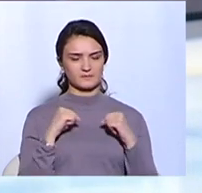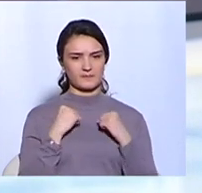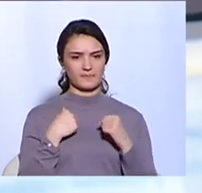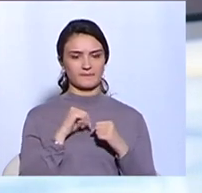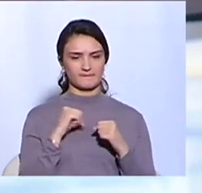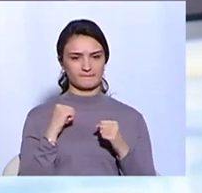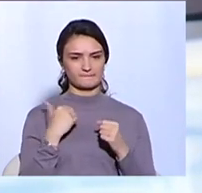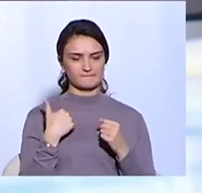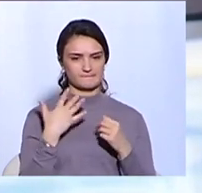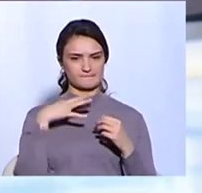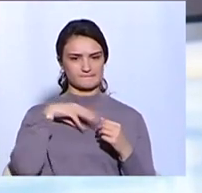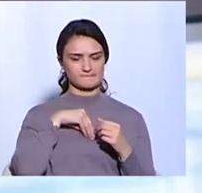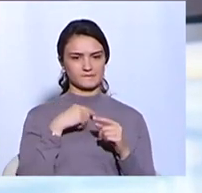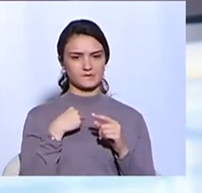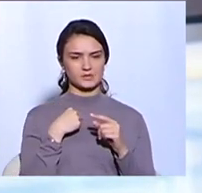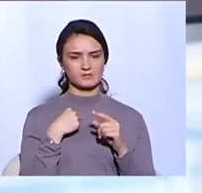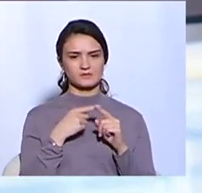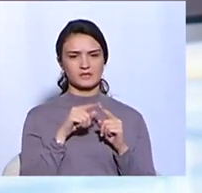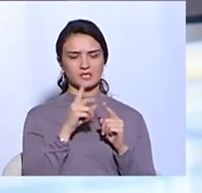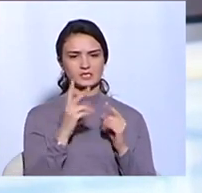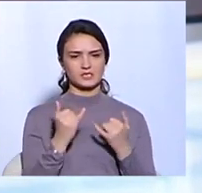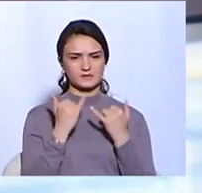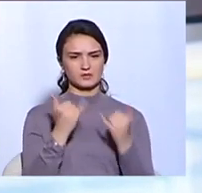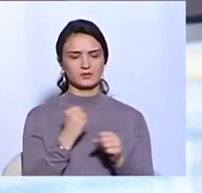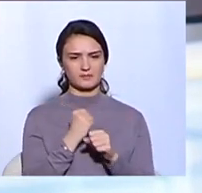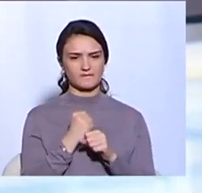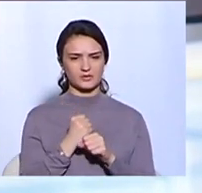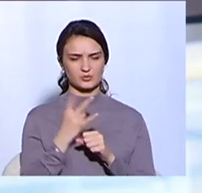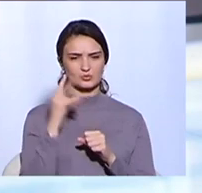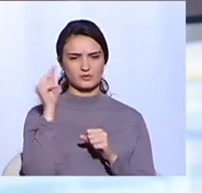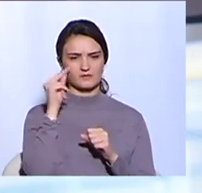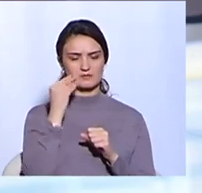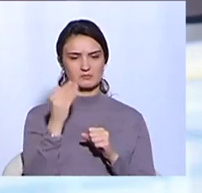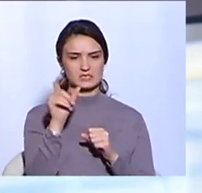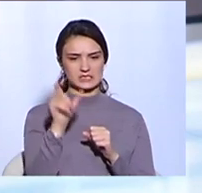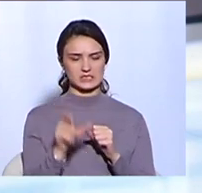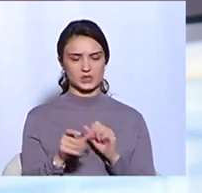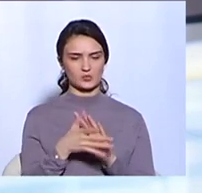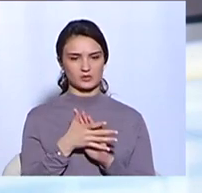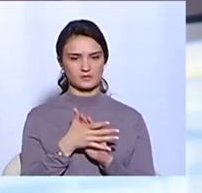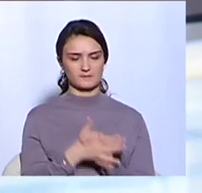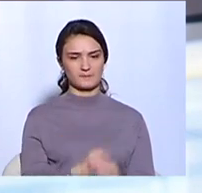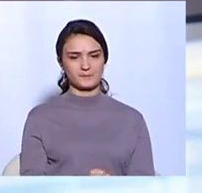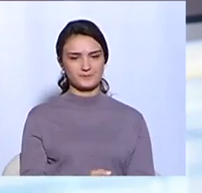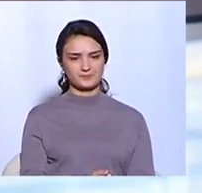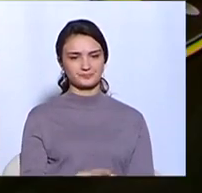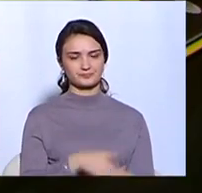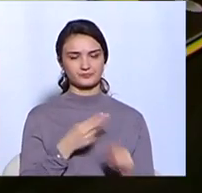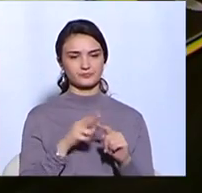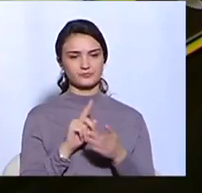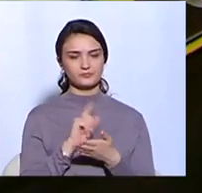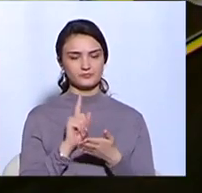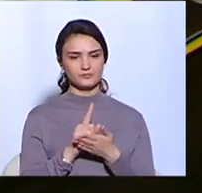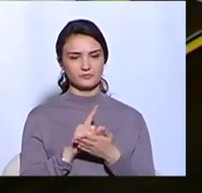აღვიქვავ ჩვენ სხეულს. როდესაც მე ვიღაცას ვუკეთებ ვარჯიშს, მე უნდა ვისწავლო მისი სხეულის აღქმა. ამიტომ აუცილებელია,